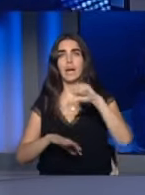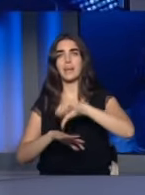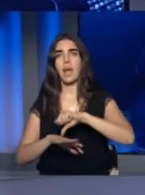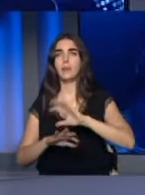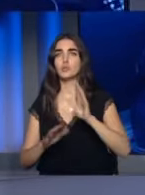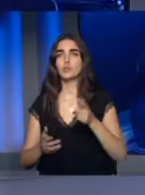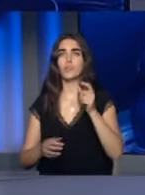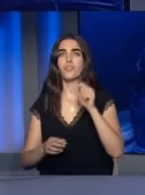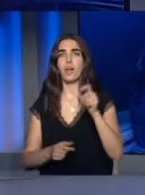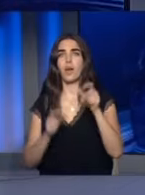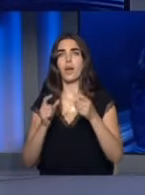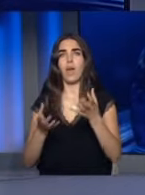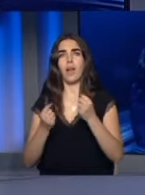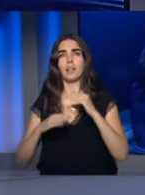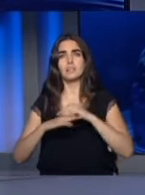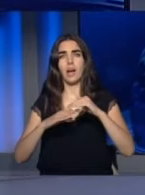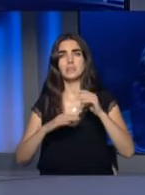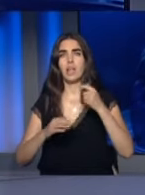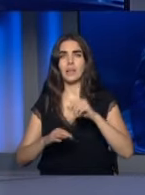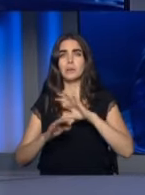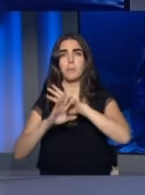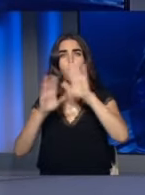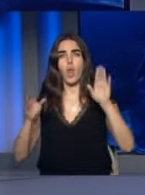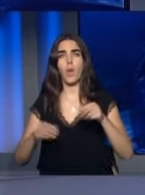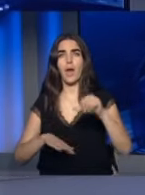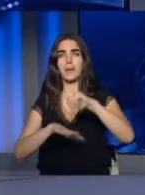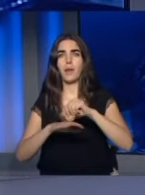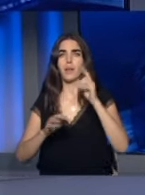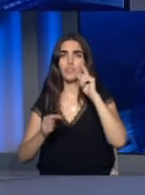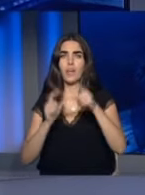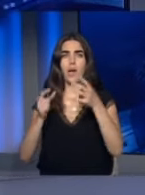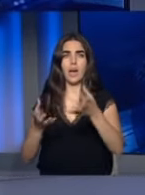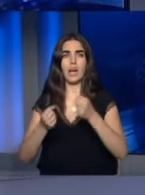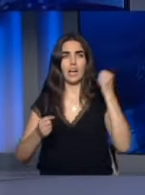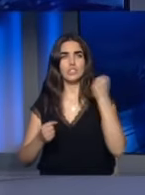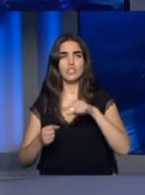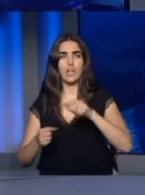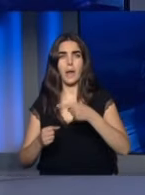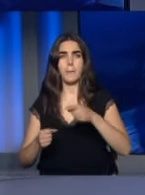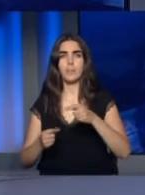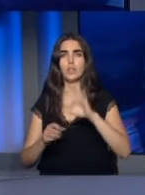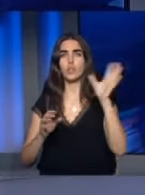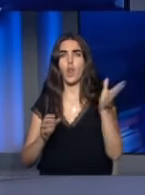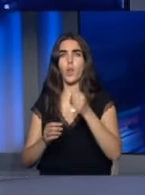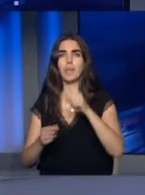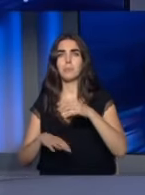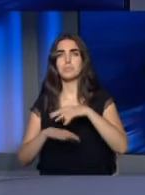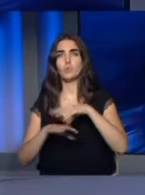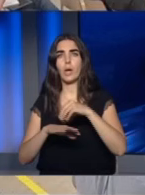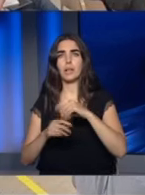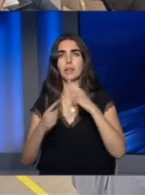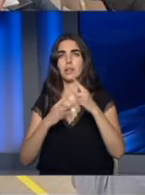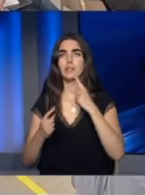ولا اساس لها وجهتها ستوكهولم ايران ومفادها ان طهران تستخدم عصابات اجراميه لمهاجمه اسرائيل